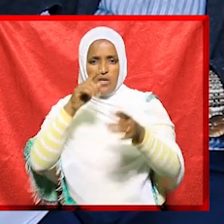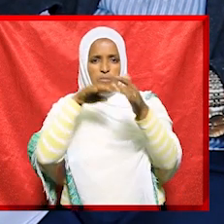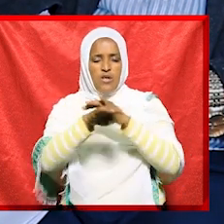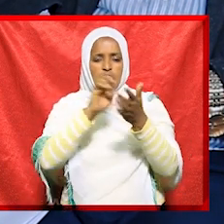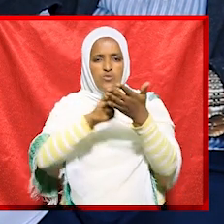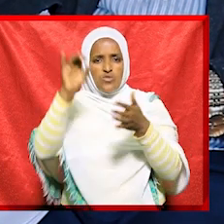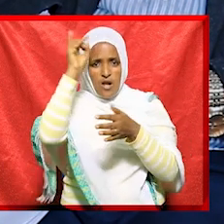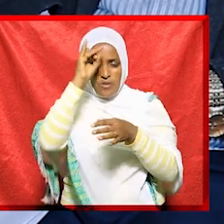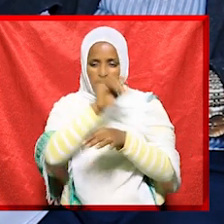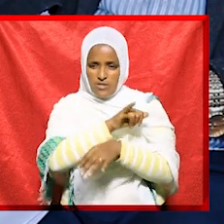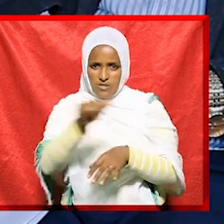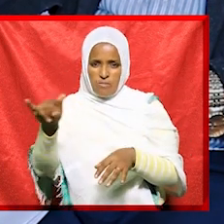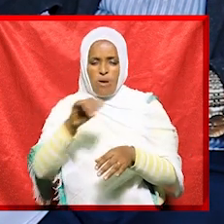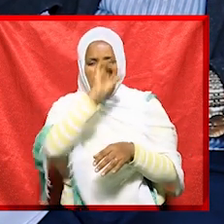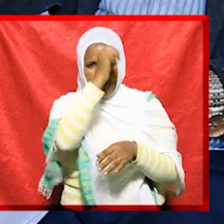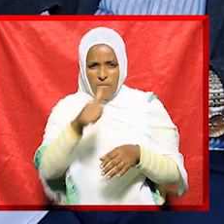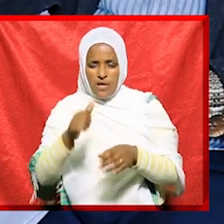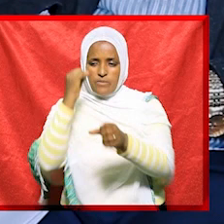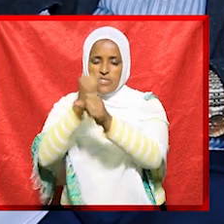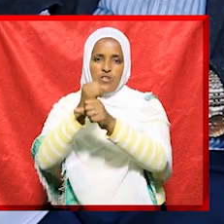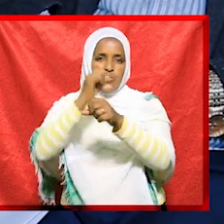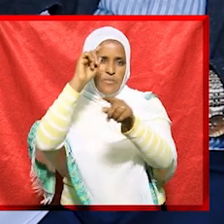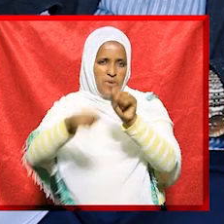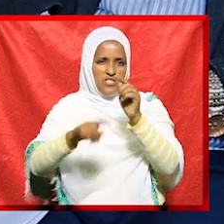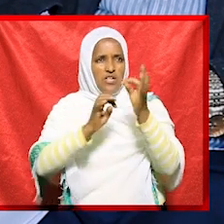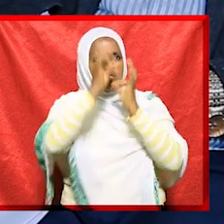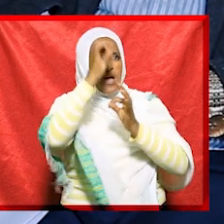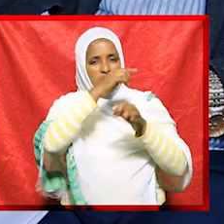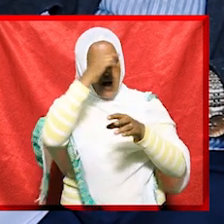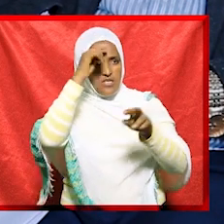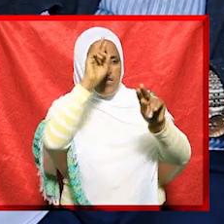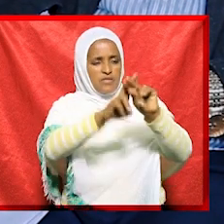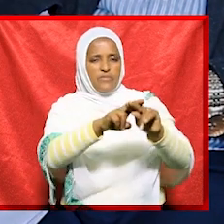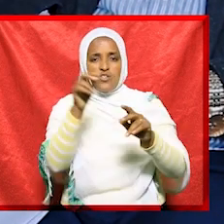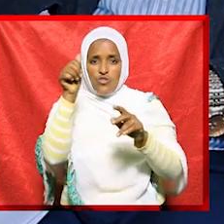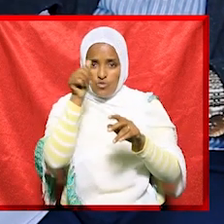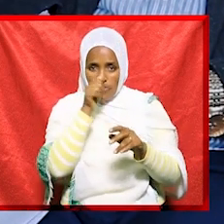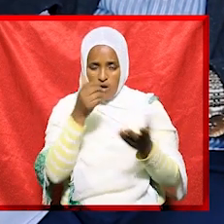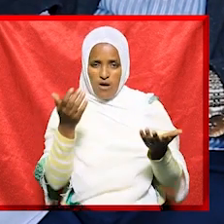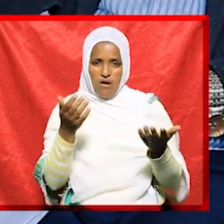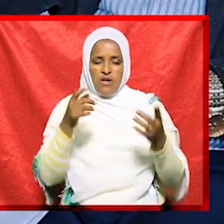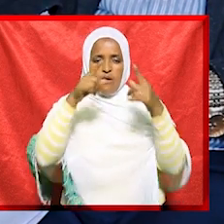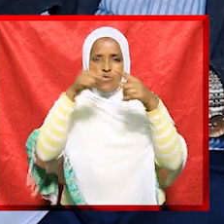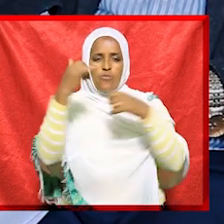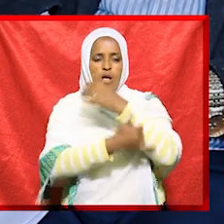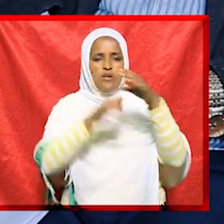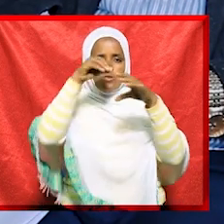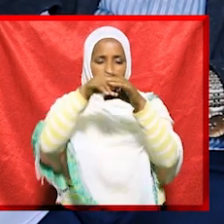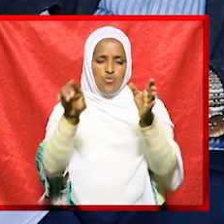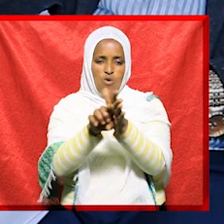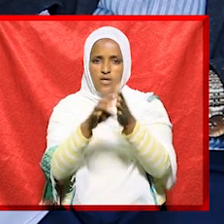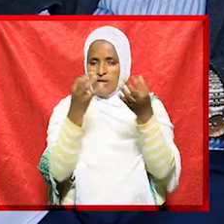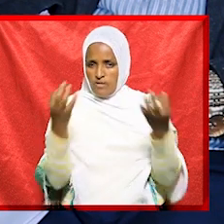እንደ ቅዱስ ላሊበላ አይነት ማንም ሊያነጸው የማይችል ታሪክ አሻራ ያስቀመጠች ሀገር ኢትዮጵያ ከሚቃወሙት ሀገራት ውስጥ